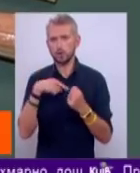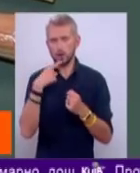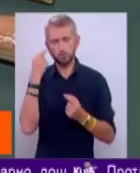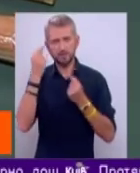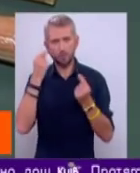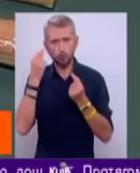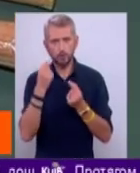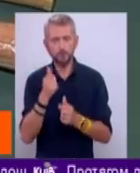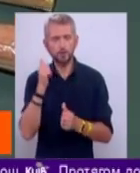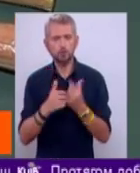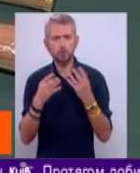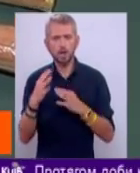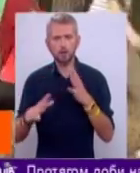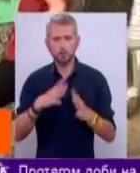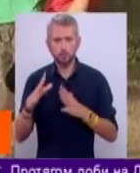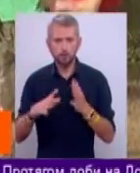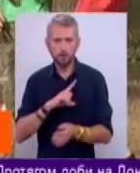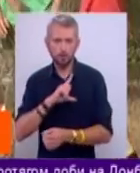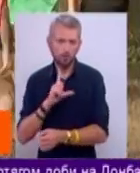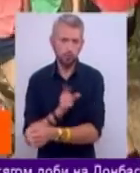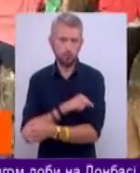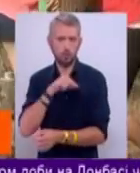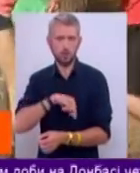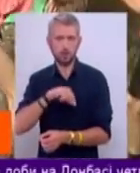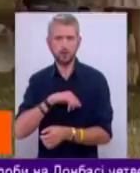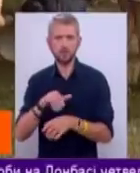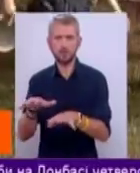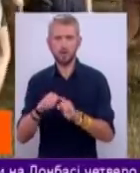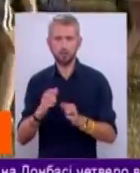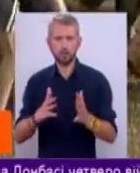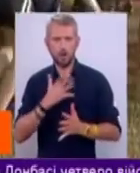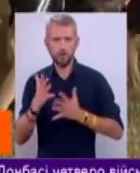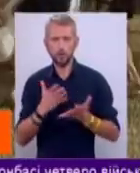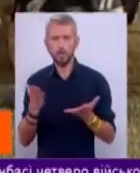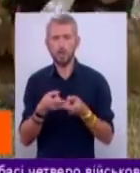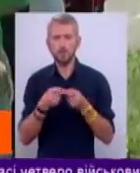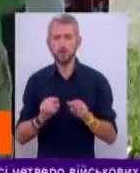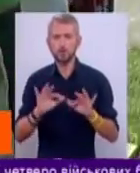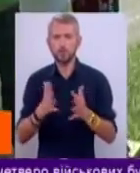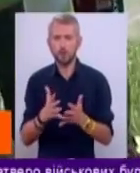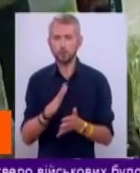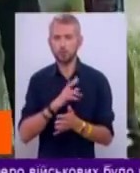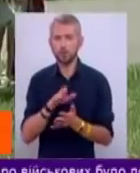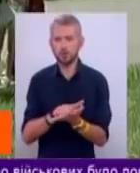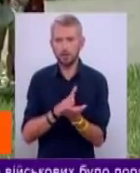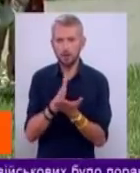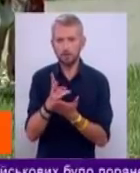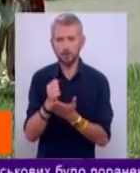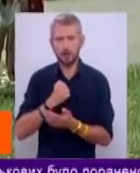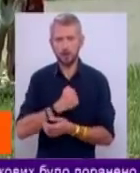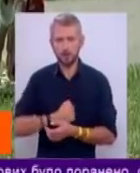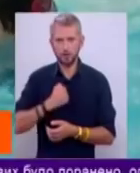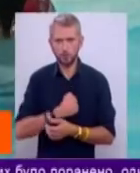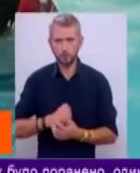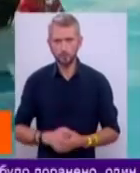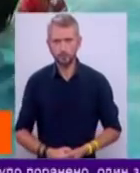психологи. Щоденні тренування виснажуватимуть організм і забиратимуть енергію, яка в іншому випадку була б направлена на агресію.